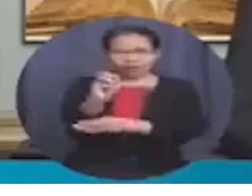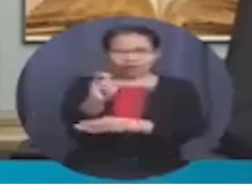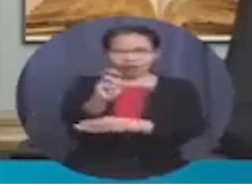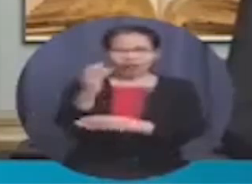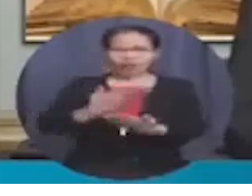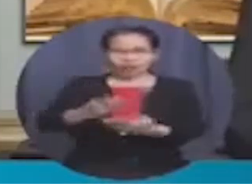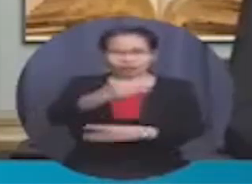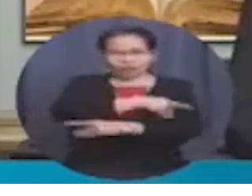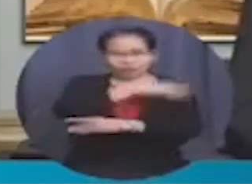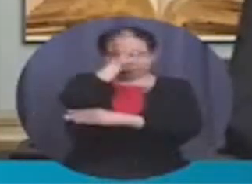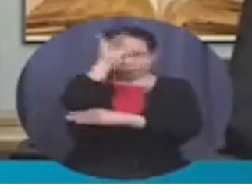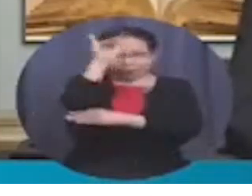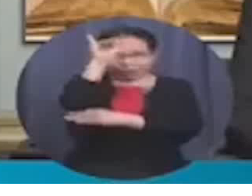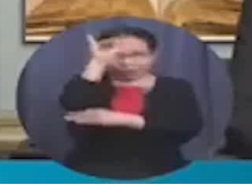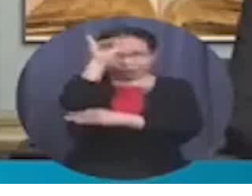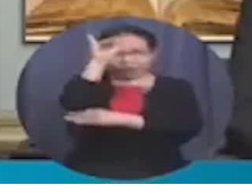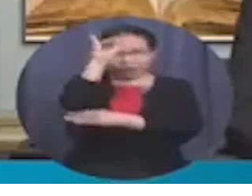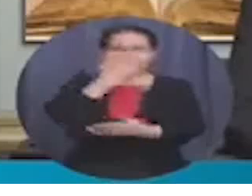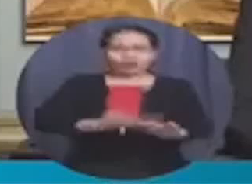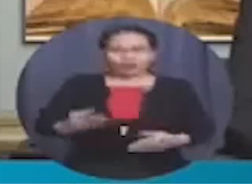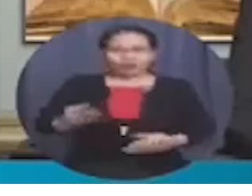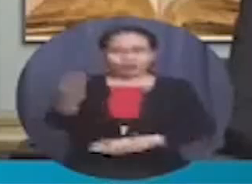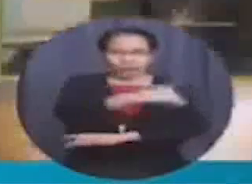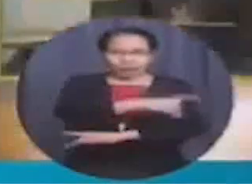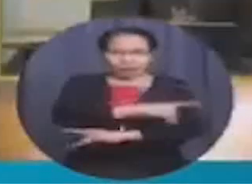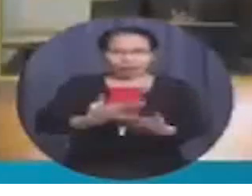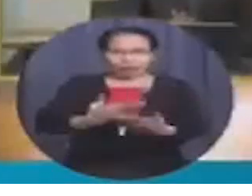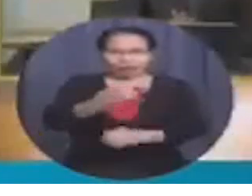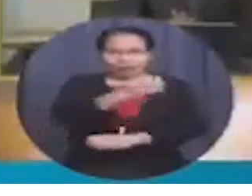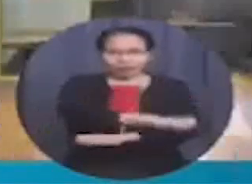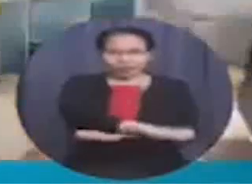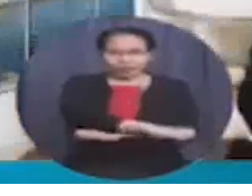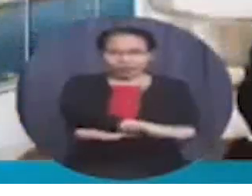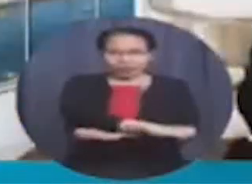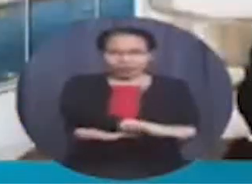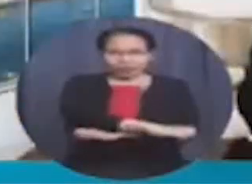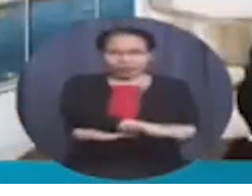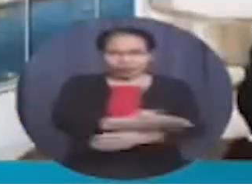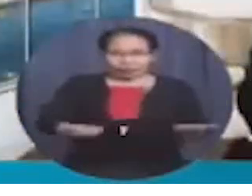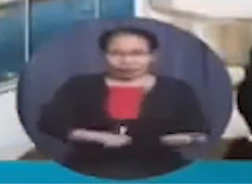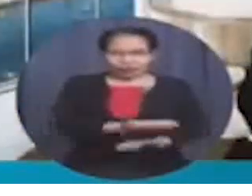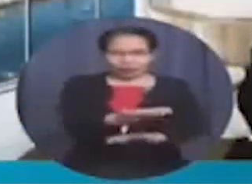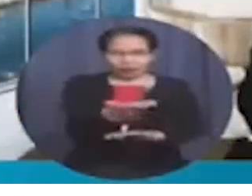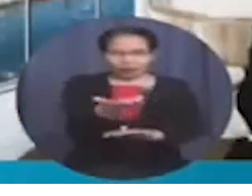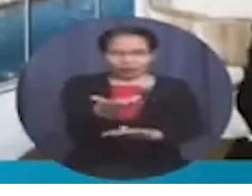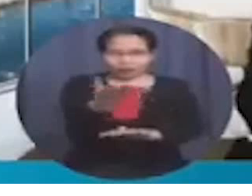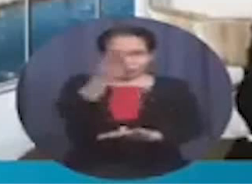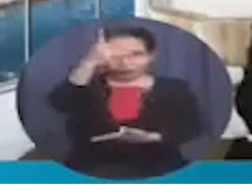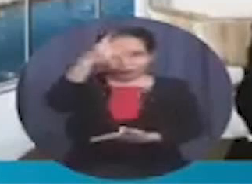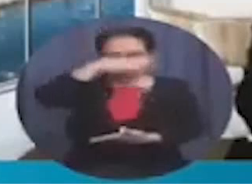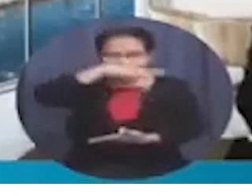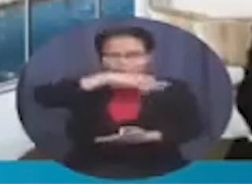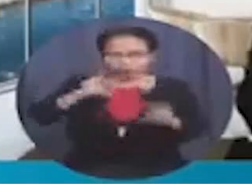Kapatid na Eli, magandang araw po sa inyo. Magandang araw, magandang gabi. Saan man kayo naroon, mga